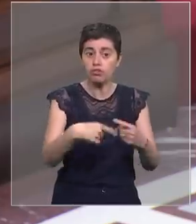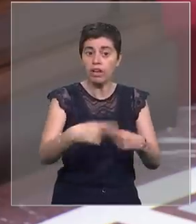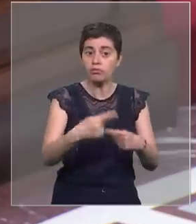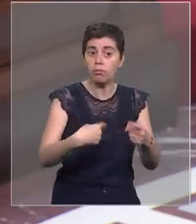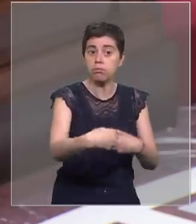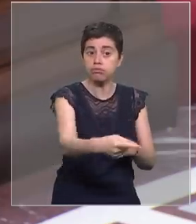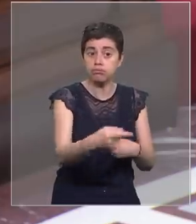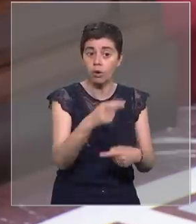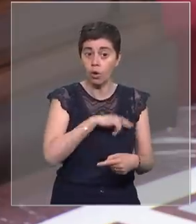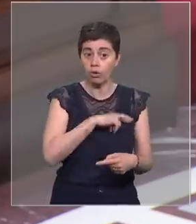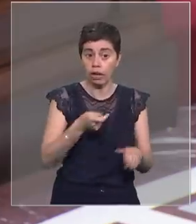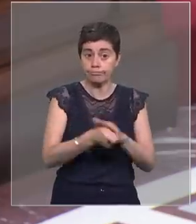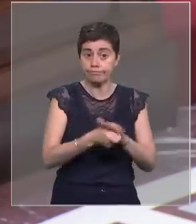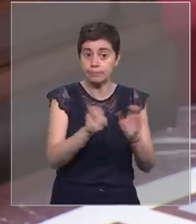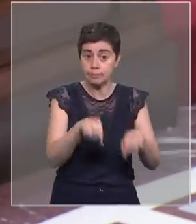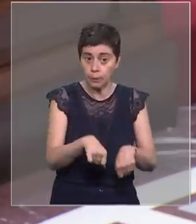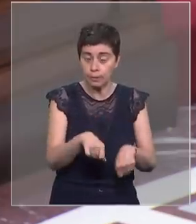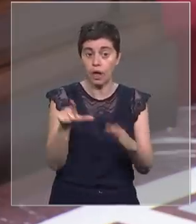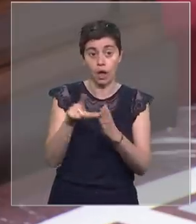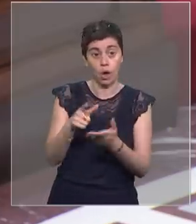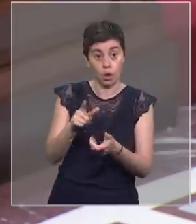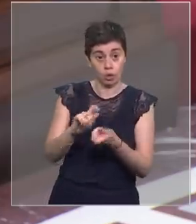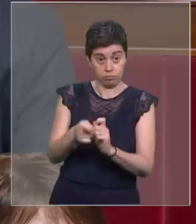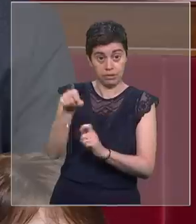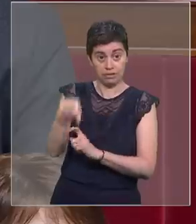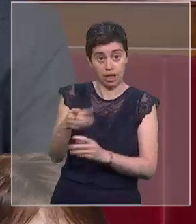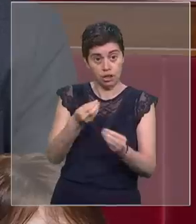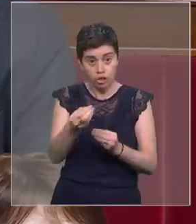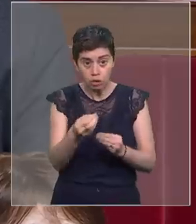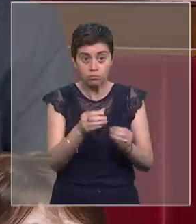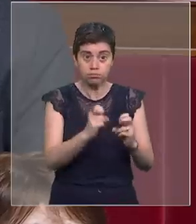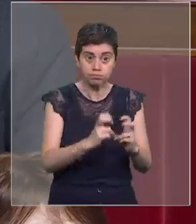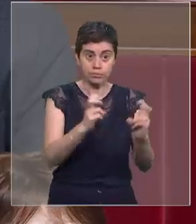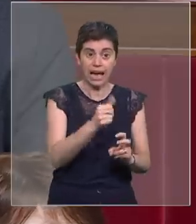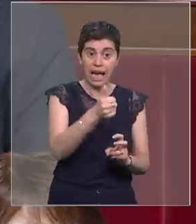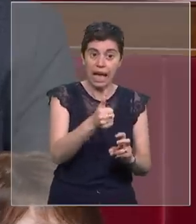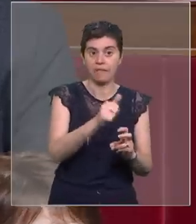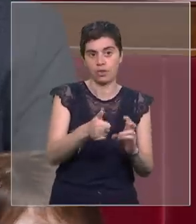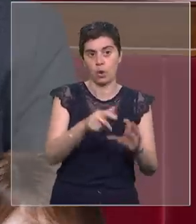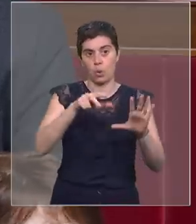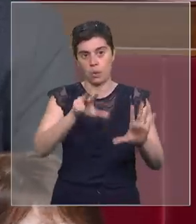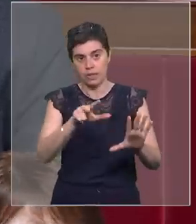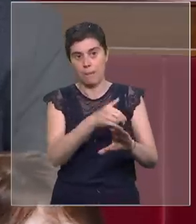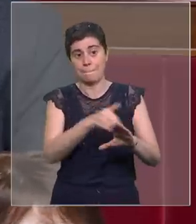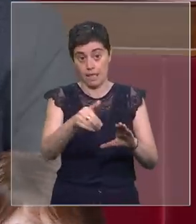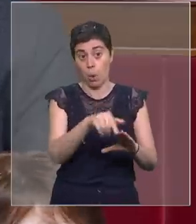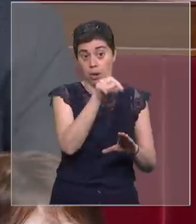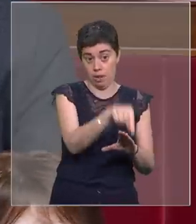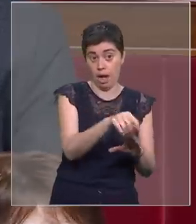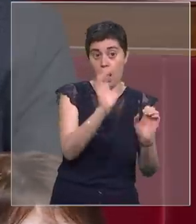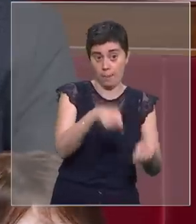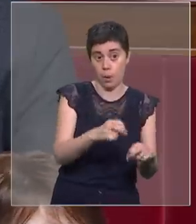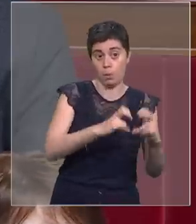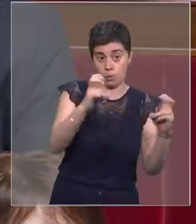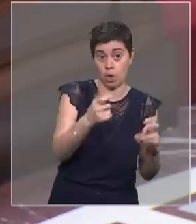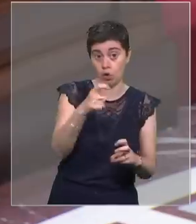pension de retraite. C'est cette réforme qui va permettre de revaloriser la pension d'1 800 000 des retraités actuels et de 200 000 nouveaux retraités par an.